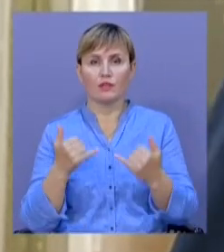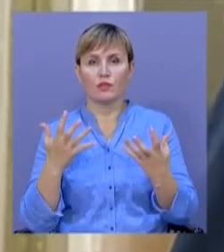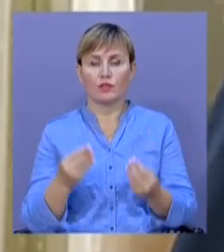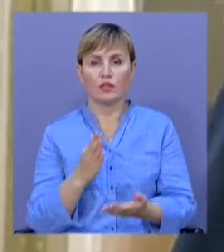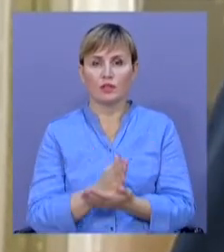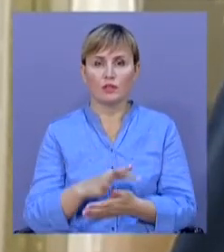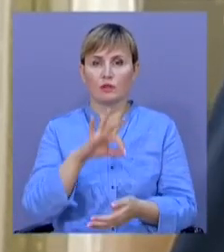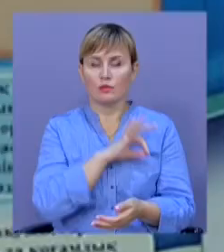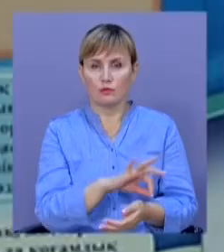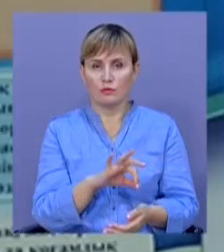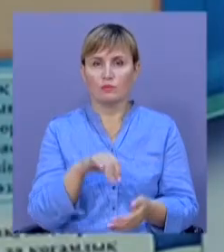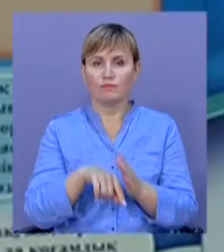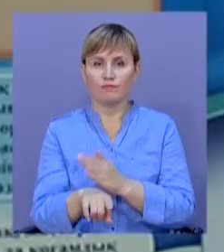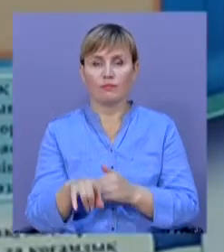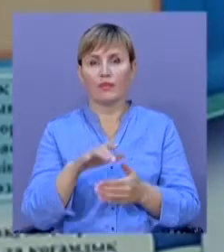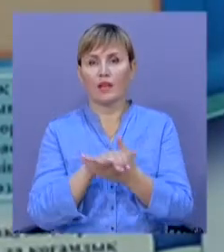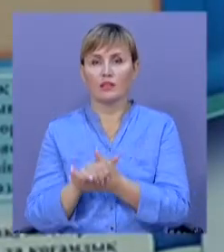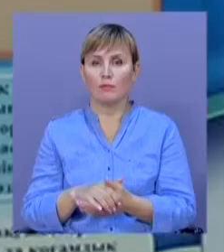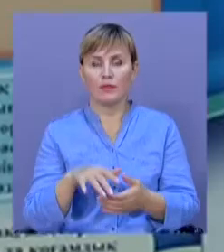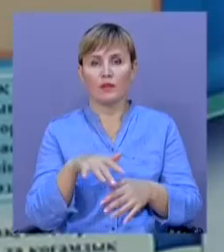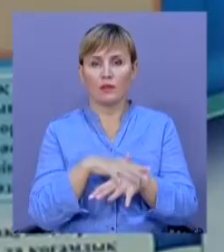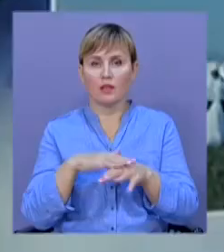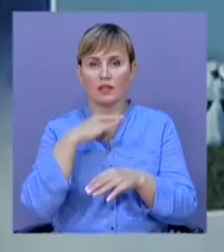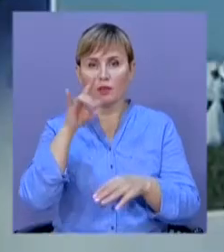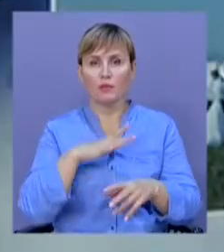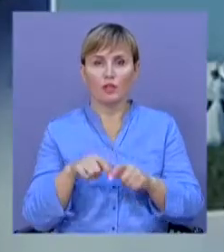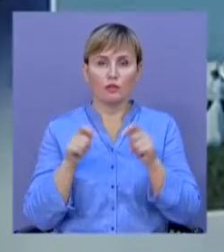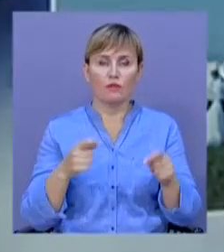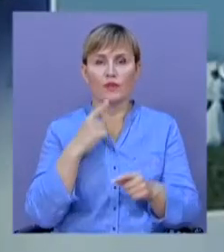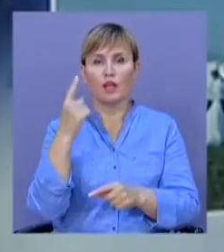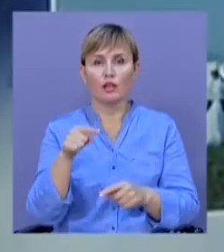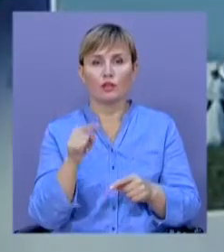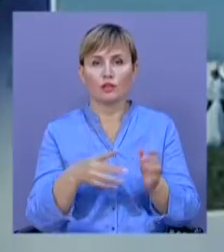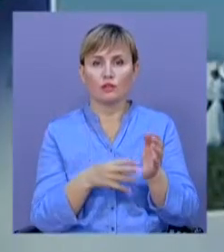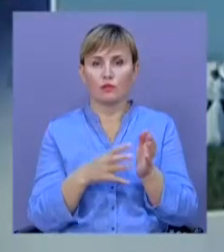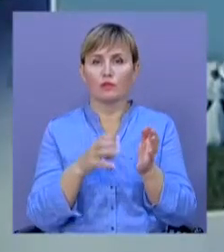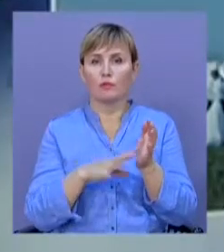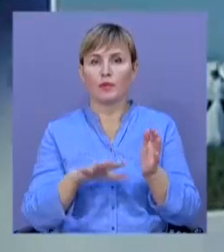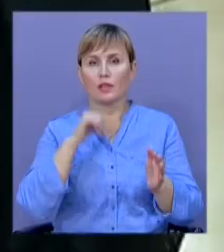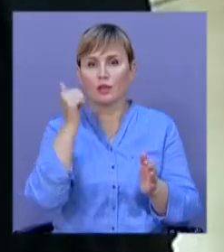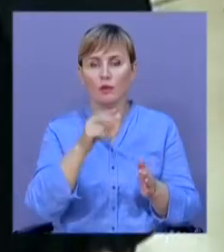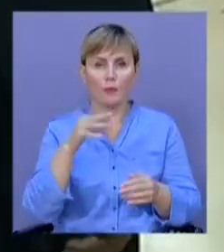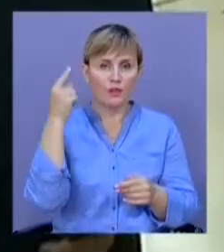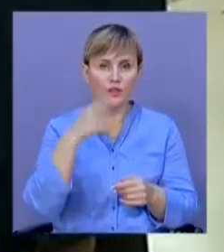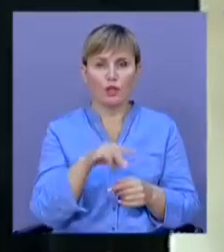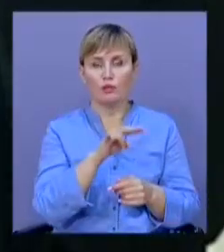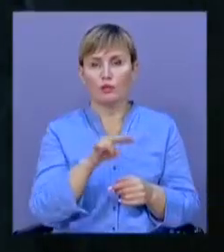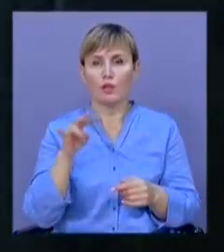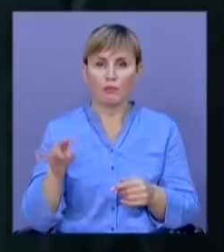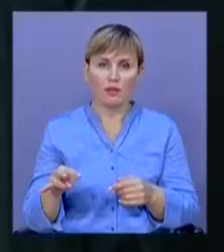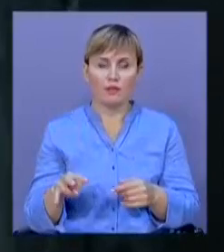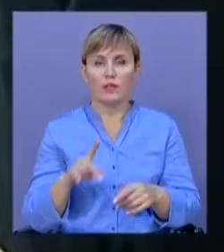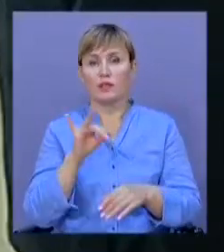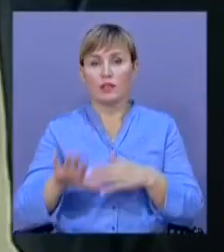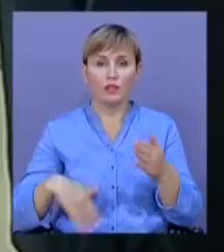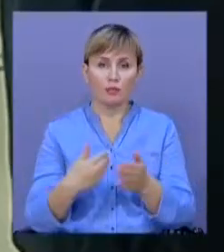спрос, звонят уже из других городов. Ассамблея народа Казахстана была создана в далеком 1995-м по инициативе Нурсултана Назарбаева. С